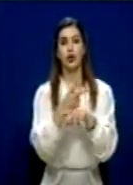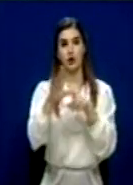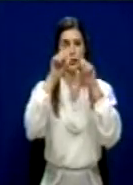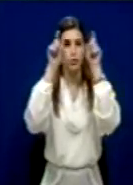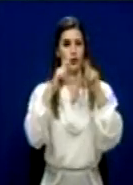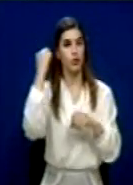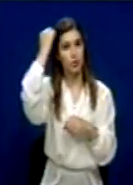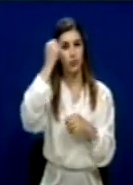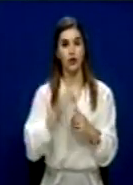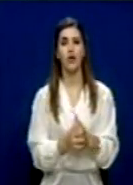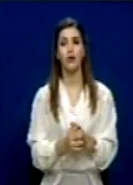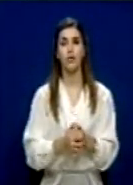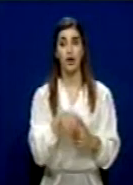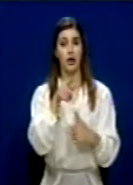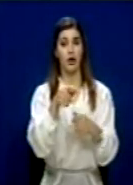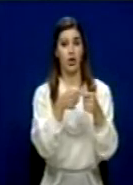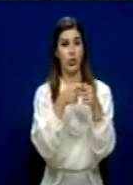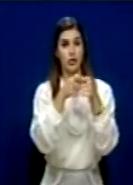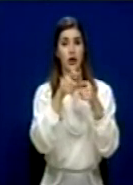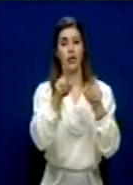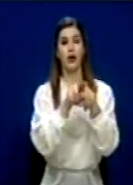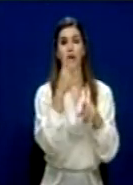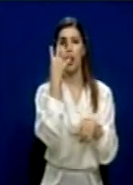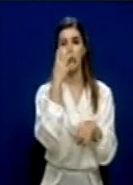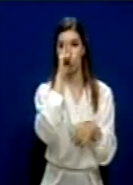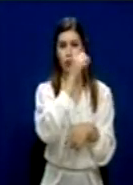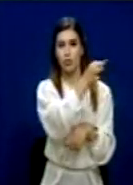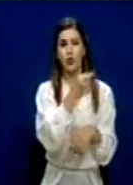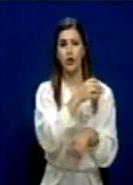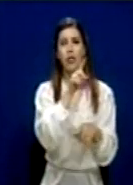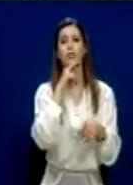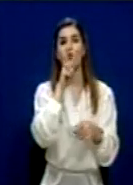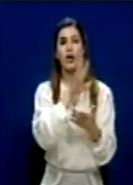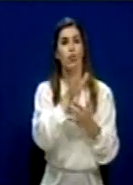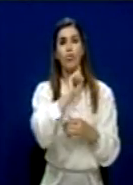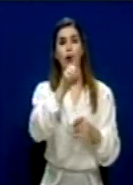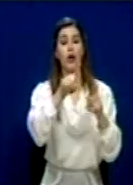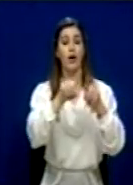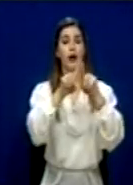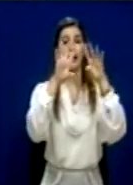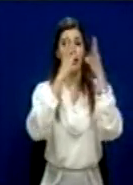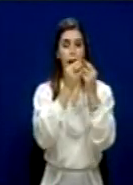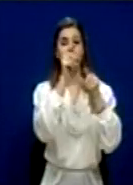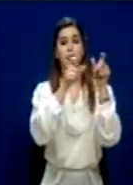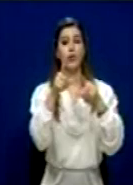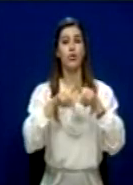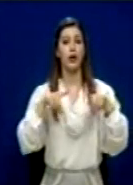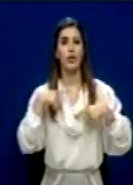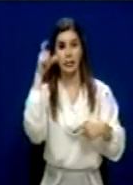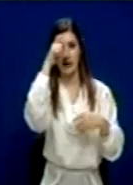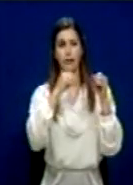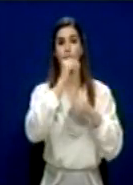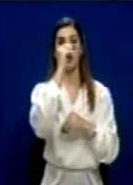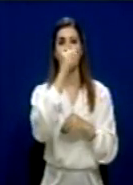Kosovës. Pra asociacioni nuk është vetëm për katër komunat në veri, asociacioni është për secilin vend banim me shumicë serbe që